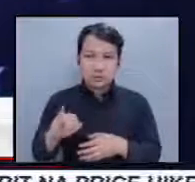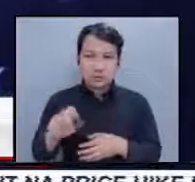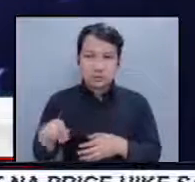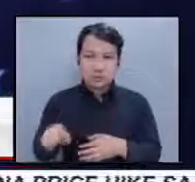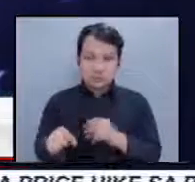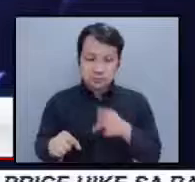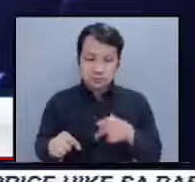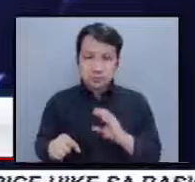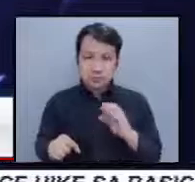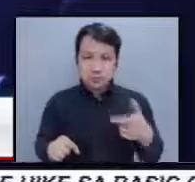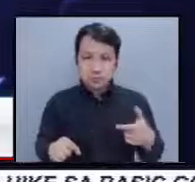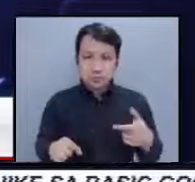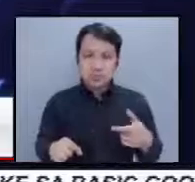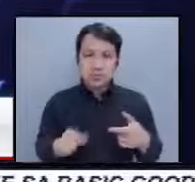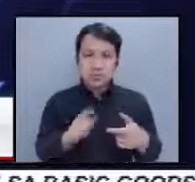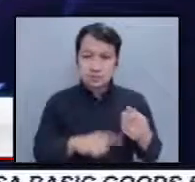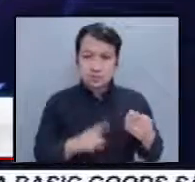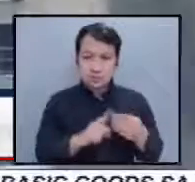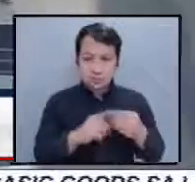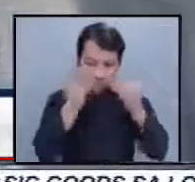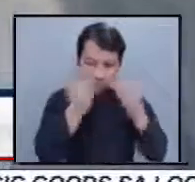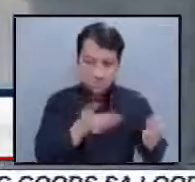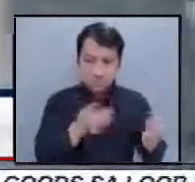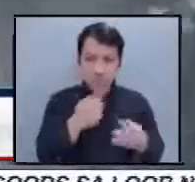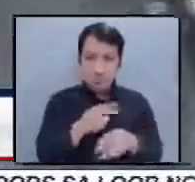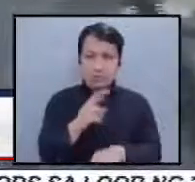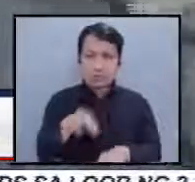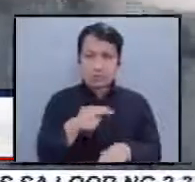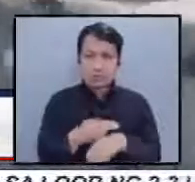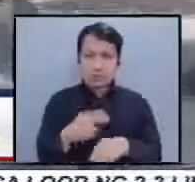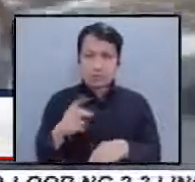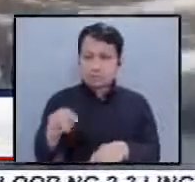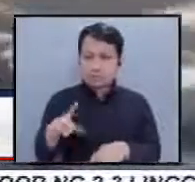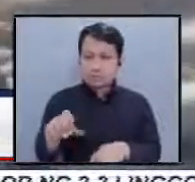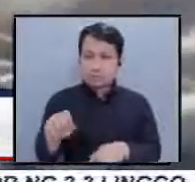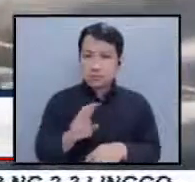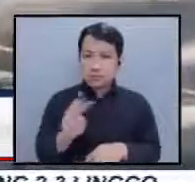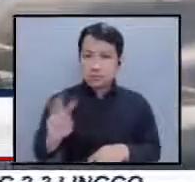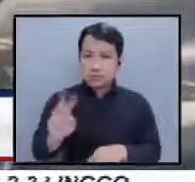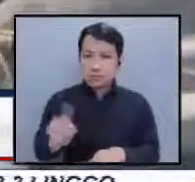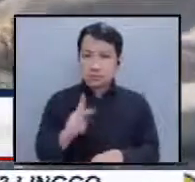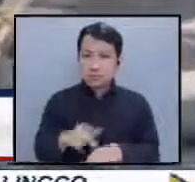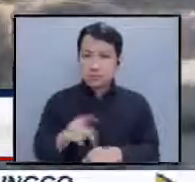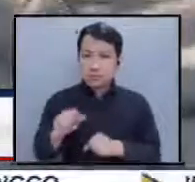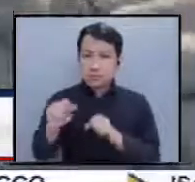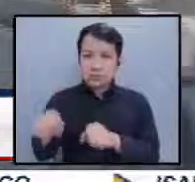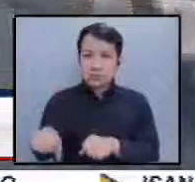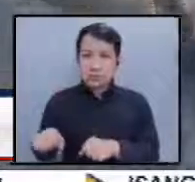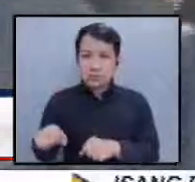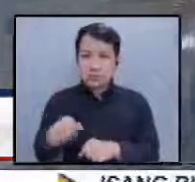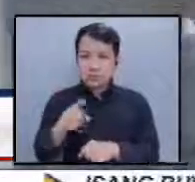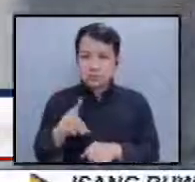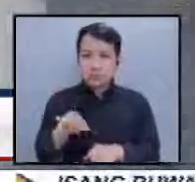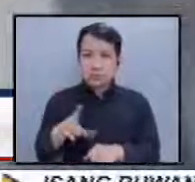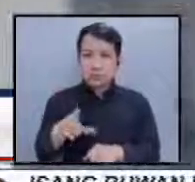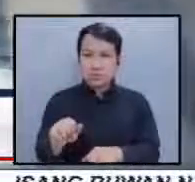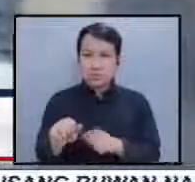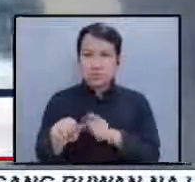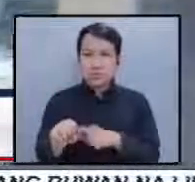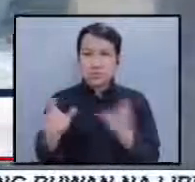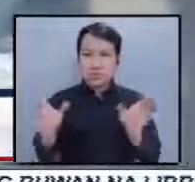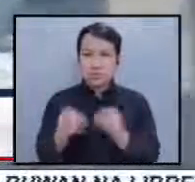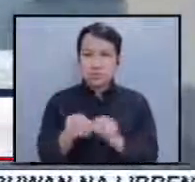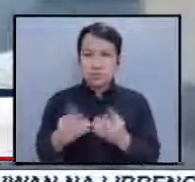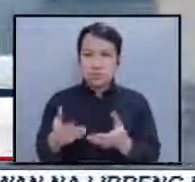na ng PCG ang naturang insidente sa National Task Force for the West Philippine Sea at Department of Foreign Affairs. Sa kabila nito, tiniyak